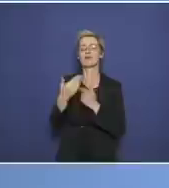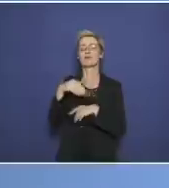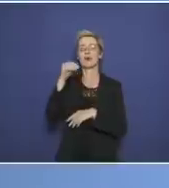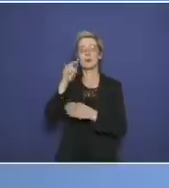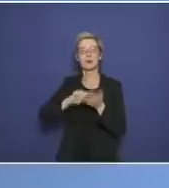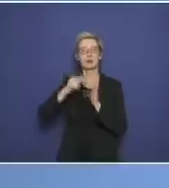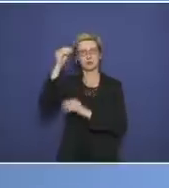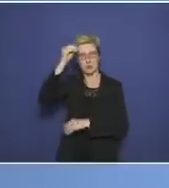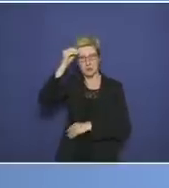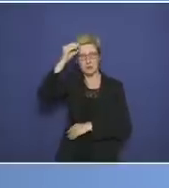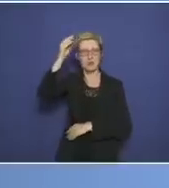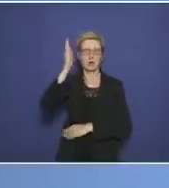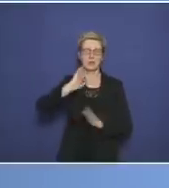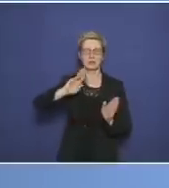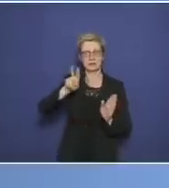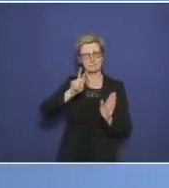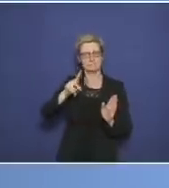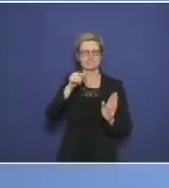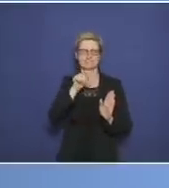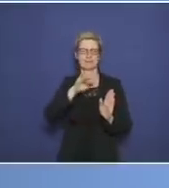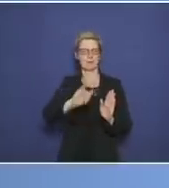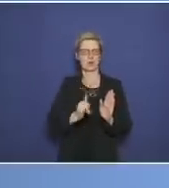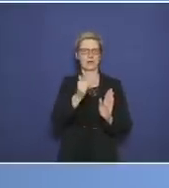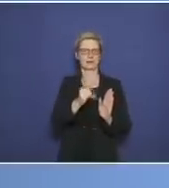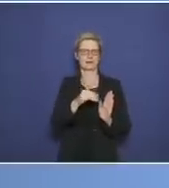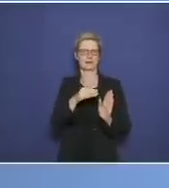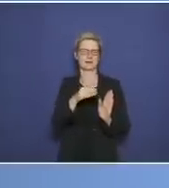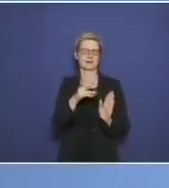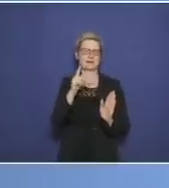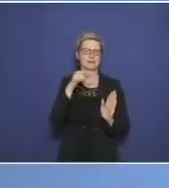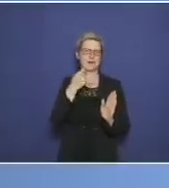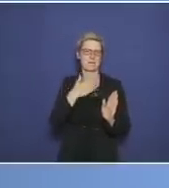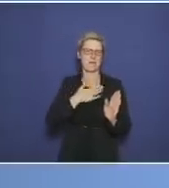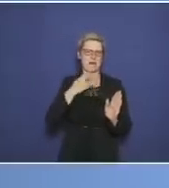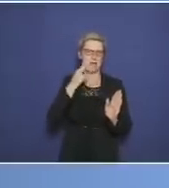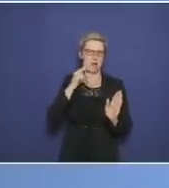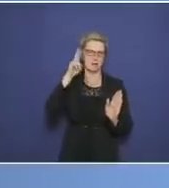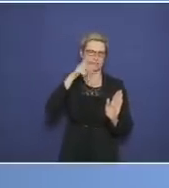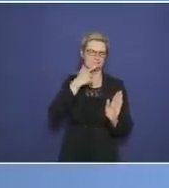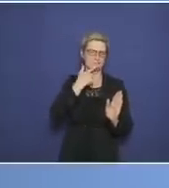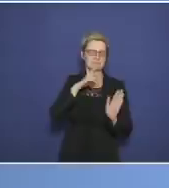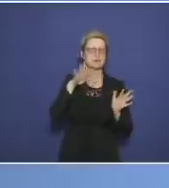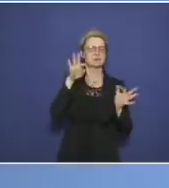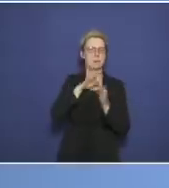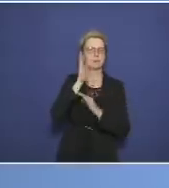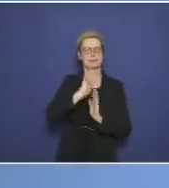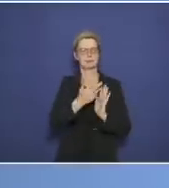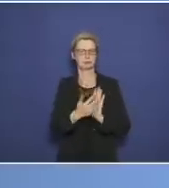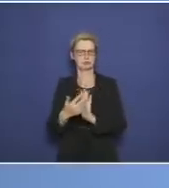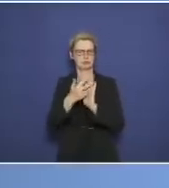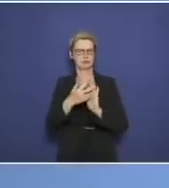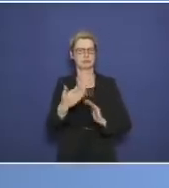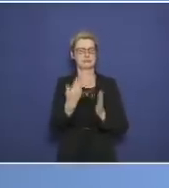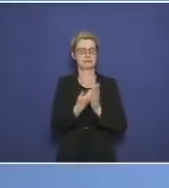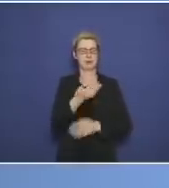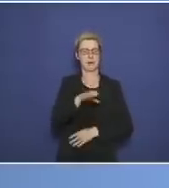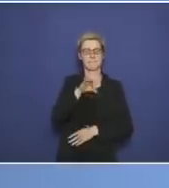Name insgesamt auf den Prüfstand zu stellen. Der entsprechende Post wird mit einem Kommentar versehen und